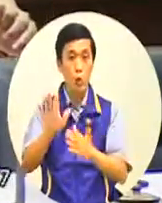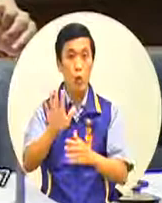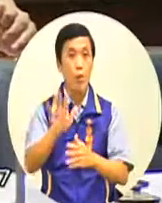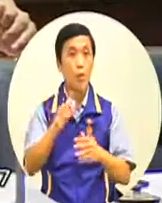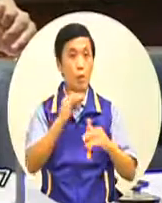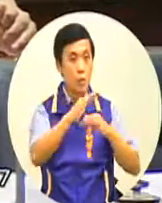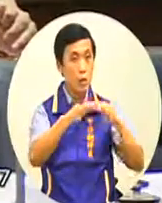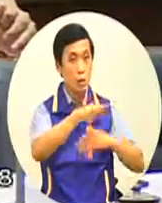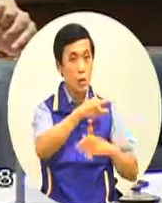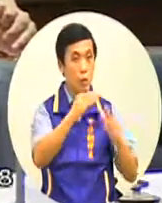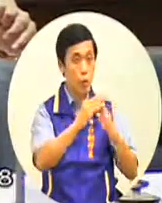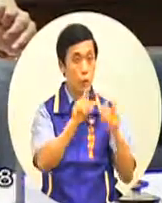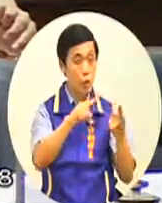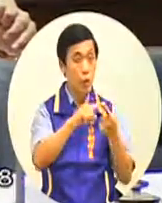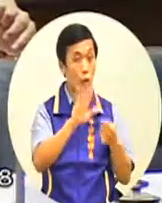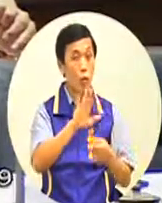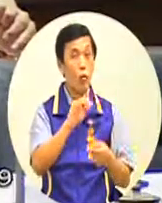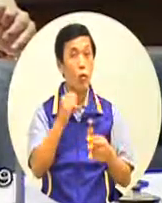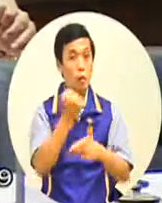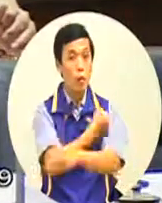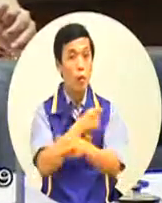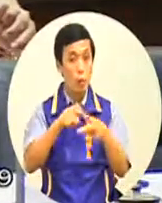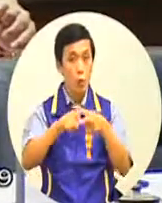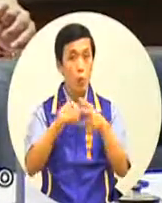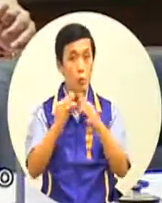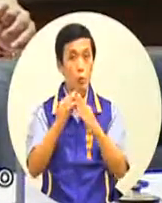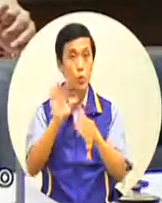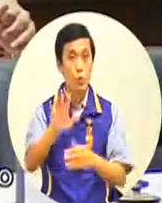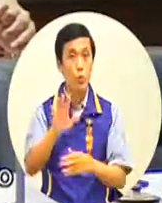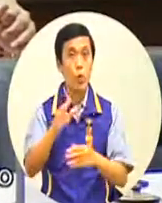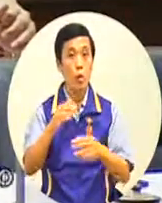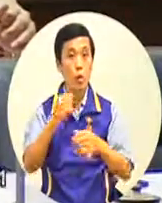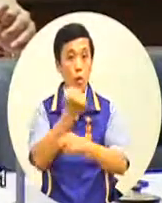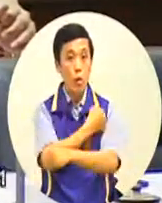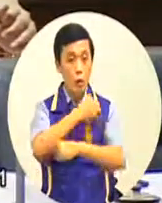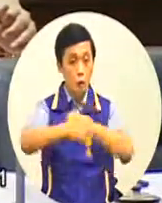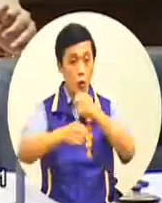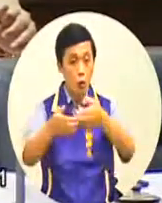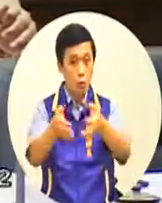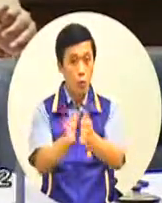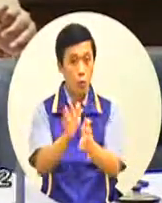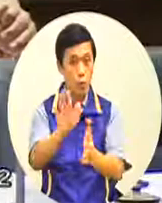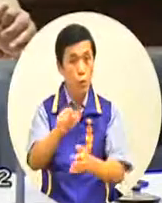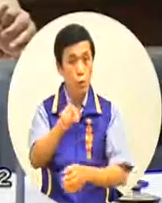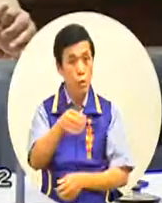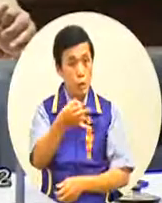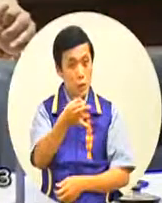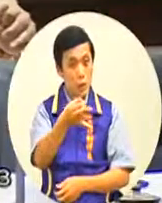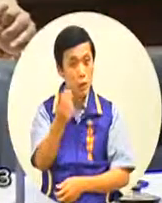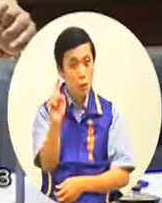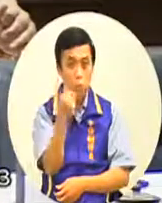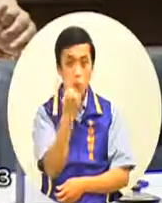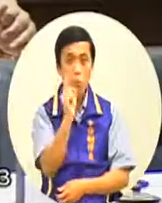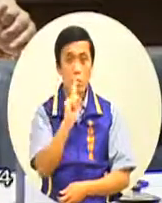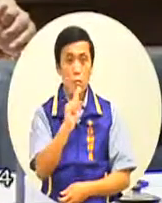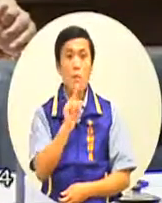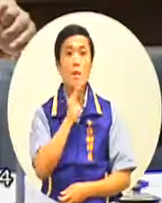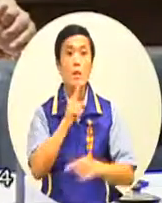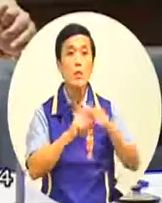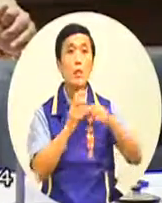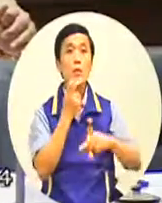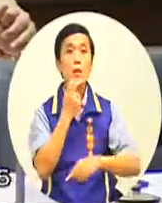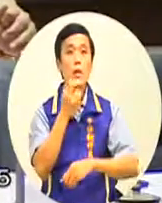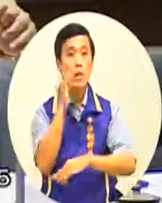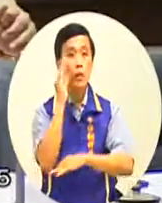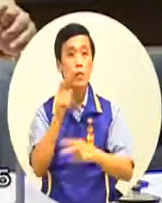会局有，劳工局有。 我们到底这个中央的 劳动部也有 这方面的经费到底从哪里来？是整个中央，包括卫务